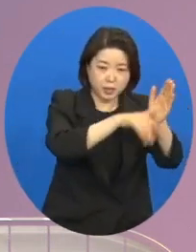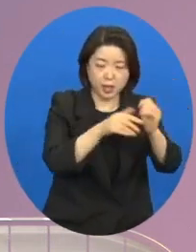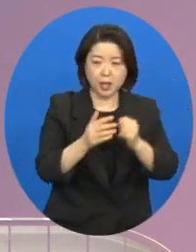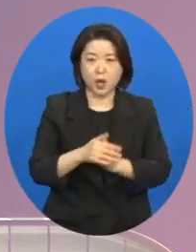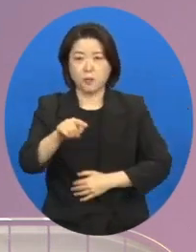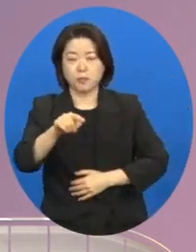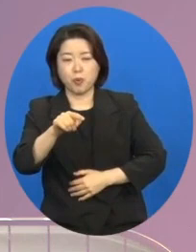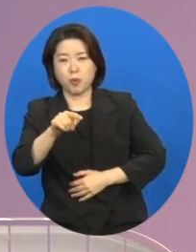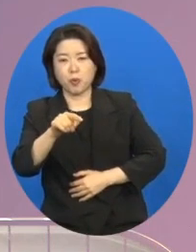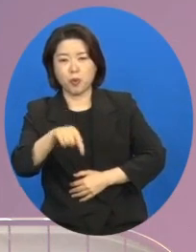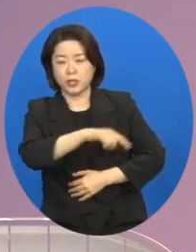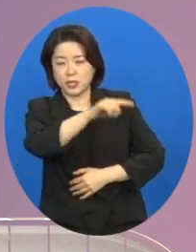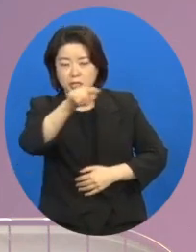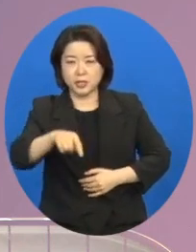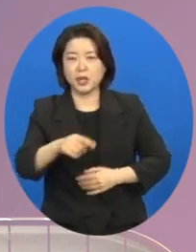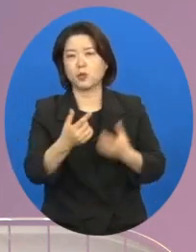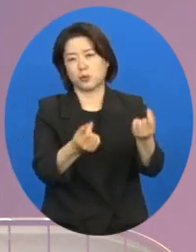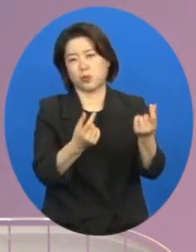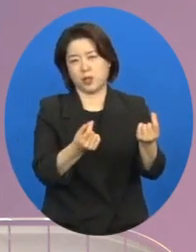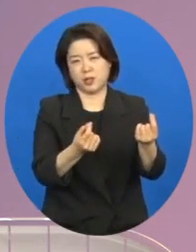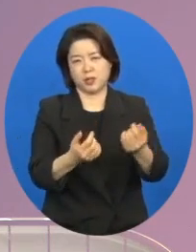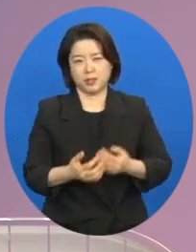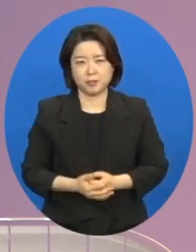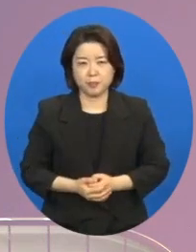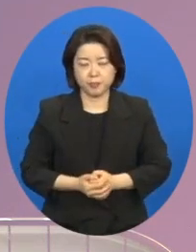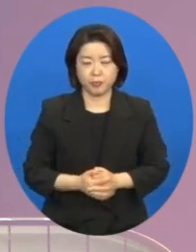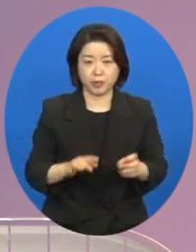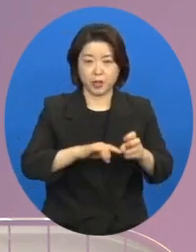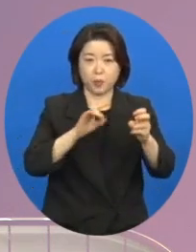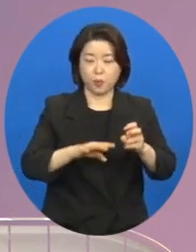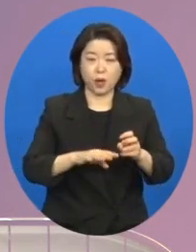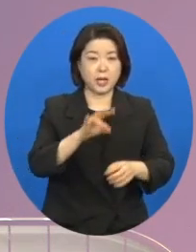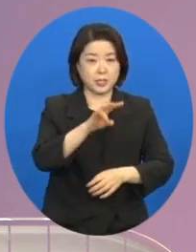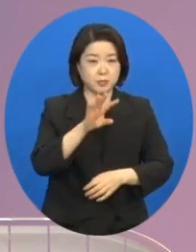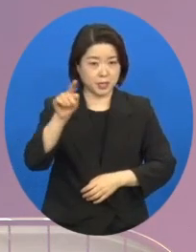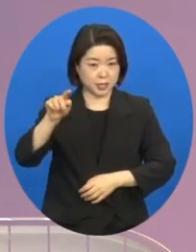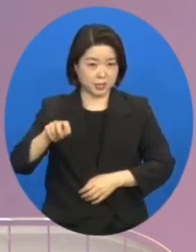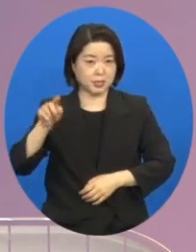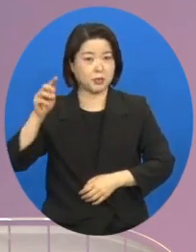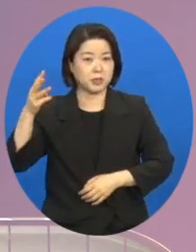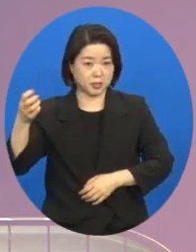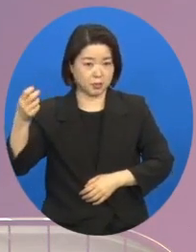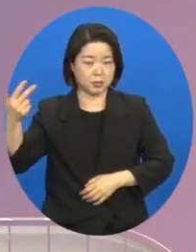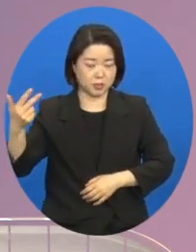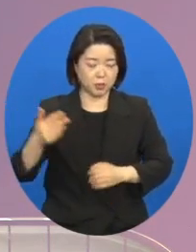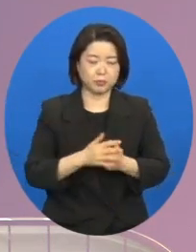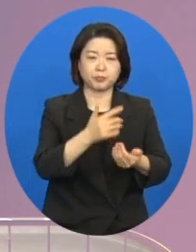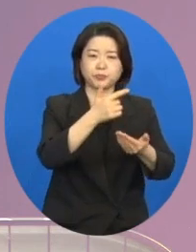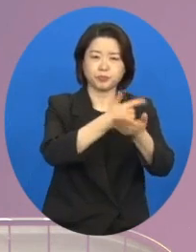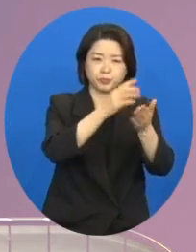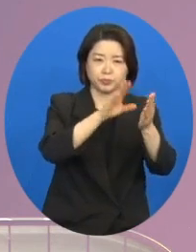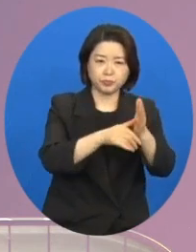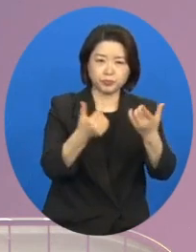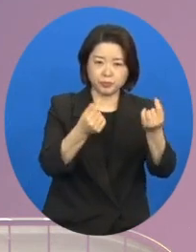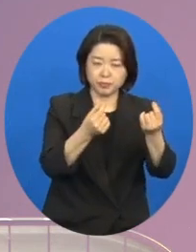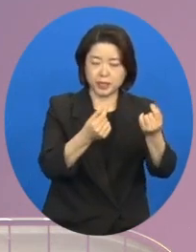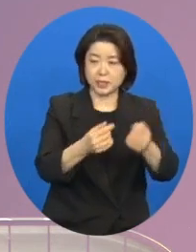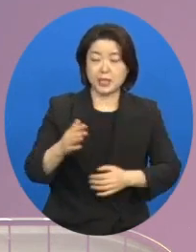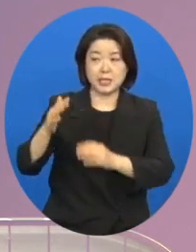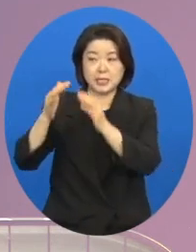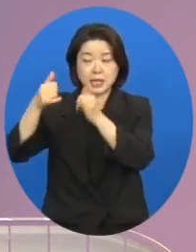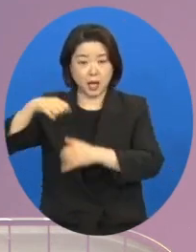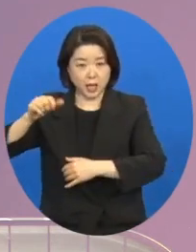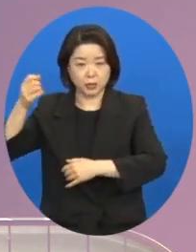라고 말씀하시죠. 마태복음 24장 37절에 노아의 때와 같이 인자가 다시 올 때에도 그러할 것이다. 무슨